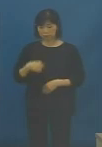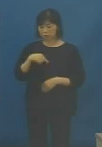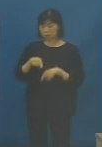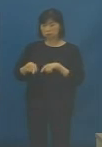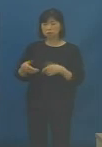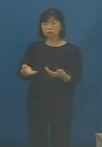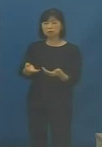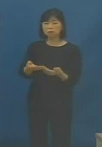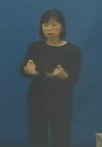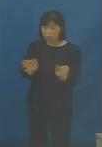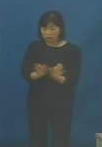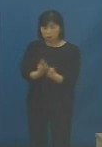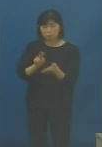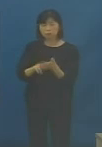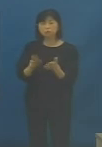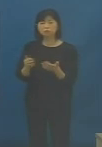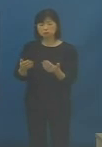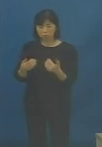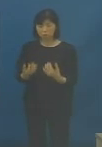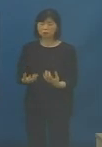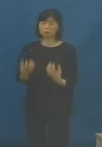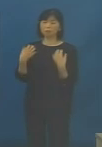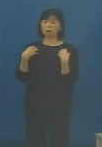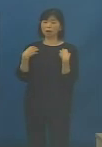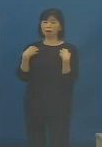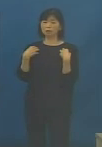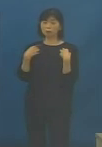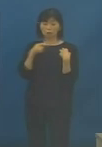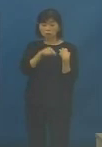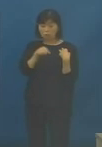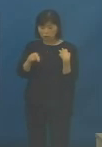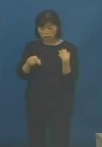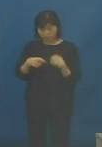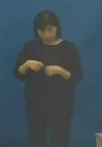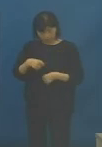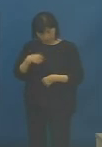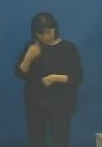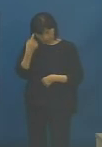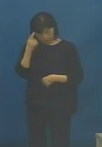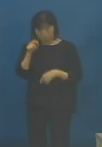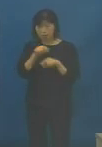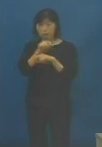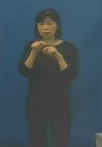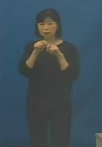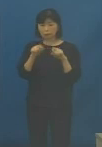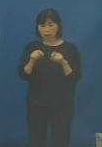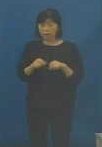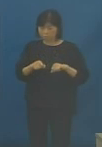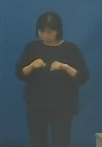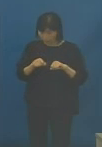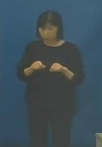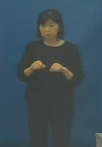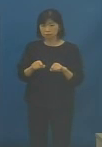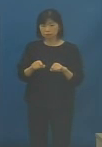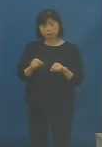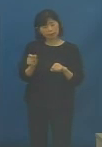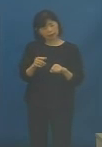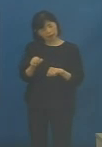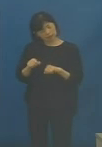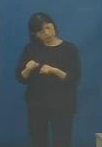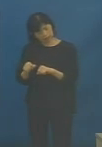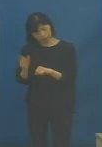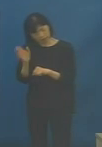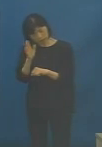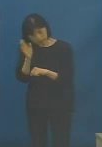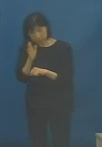課題を背負ったわけで、それでそれぞれが真面目に考えた結果、やる、あるいはもうやらないことに